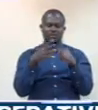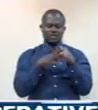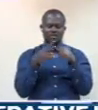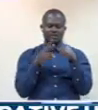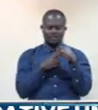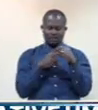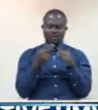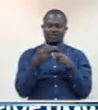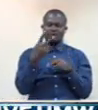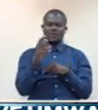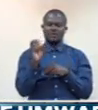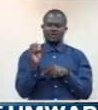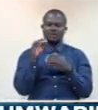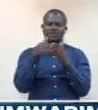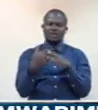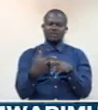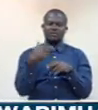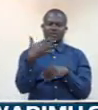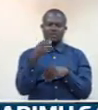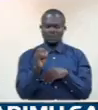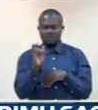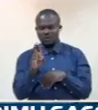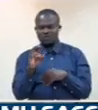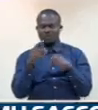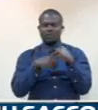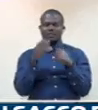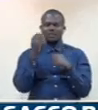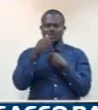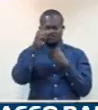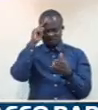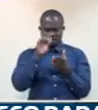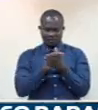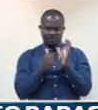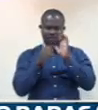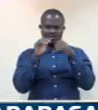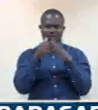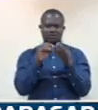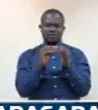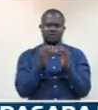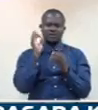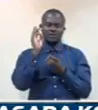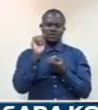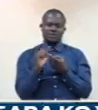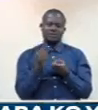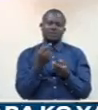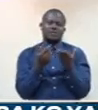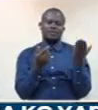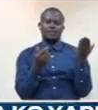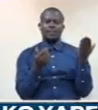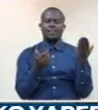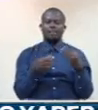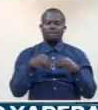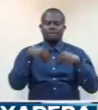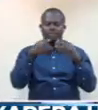198.97 hafi 200 tugeze kuri 50.66 ibyo ni ikizere kigaragaza ko imibare ko kwirigena igabanuka bitanga na bwa byo